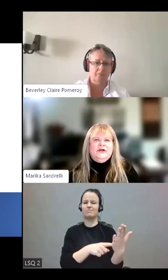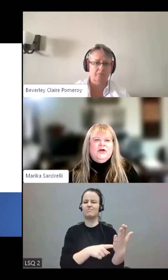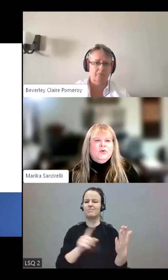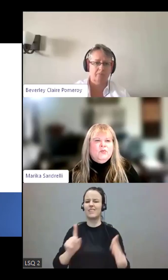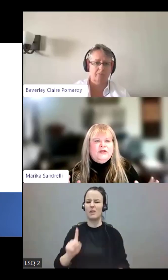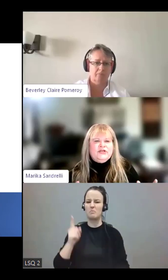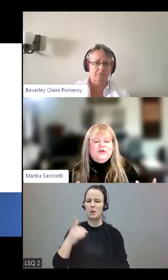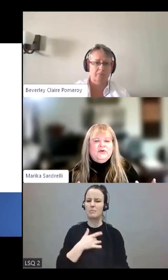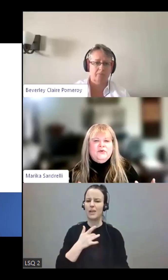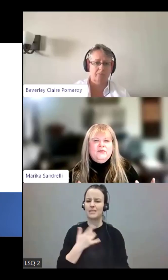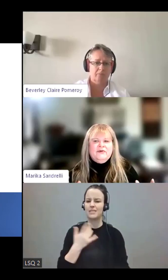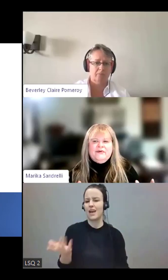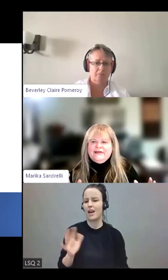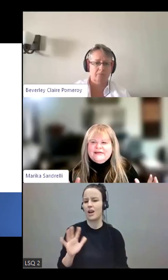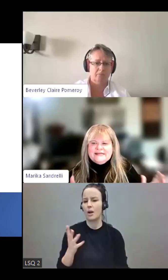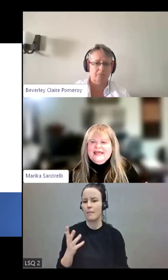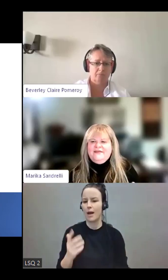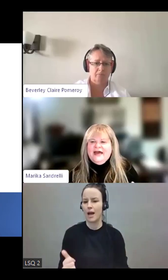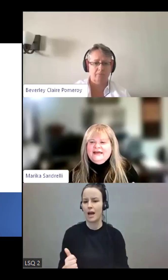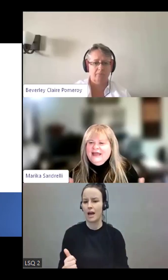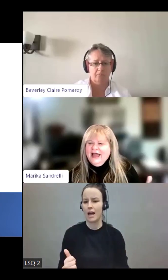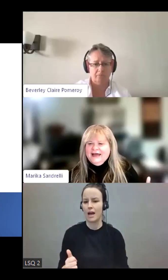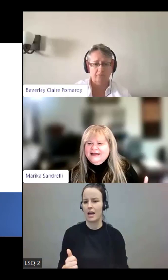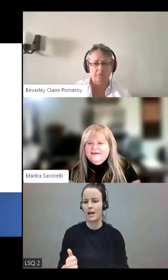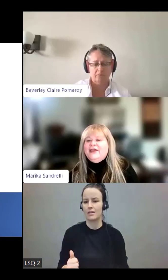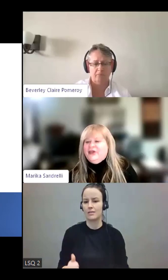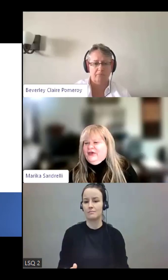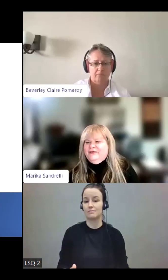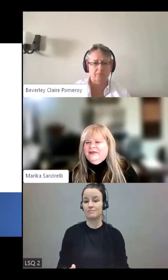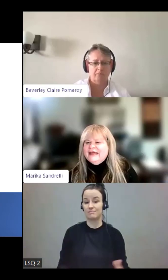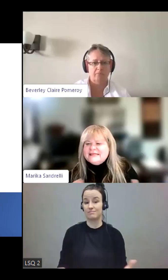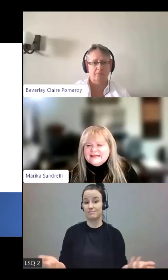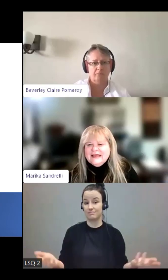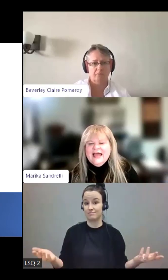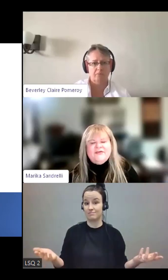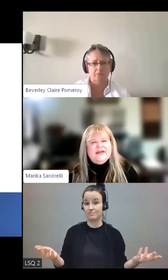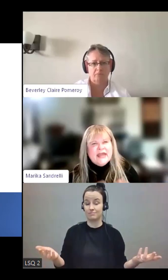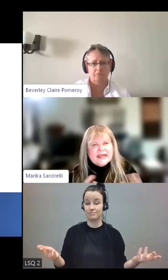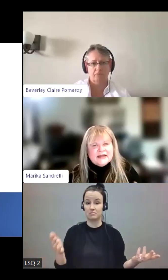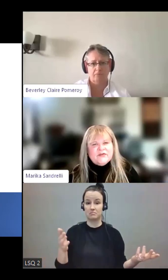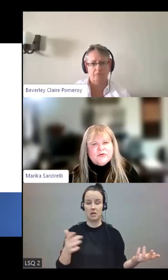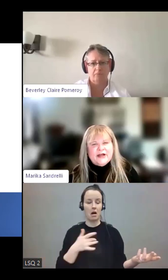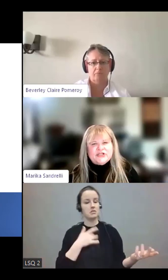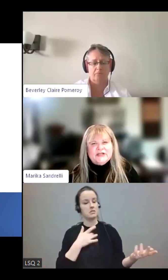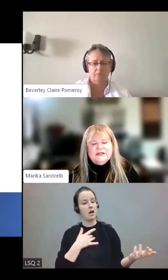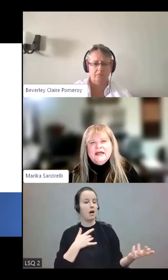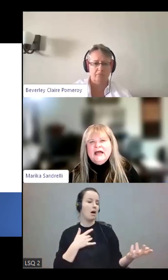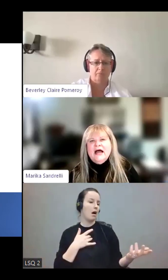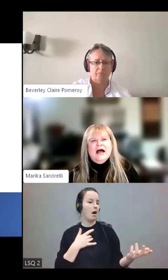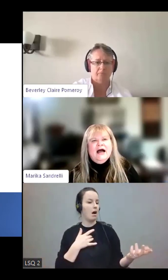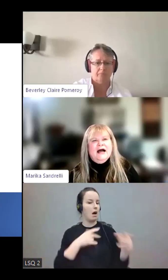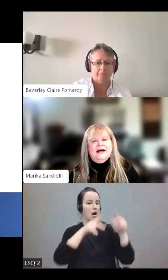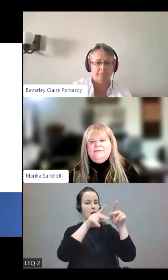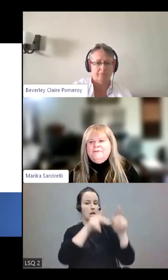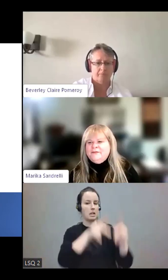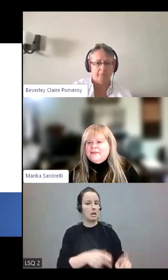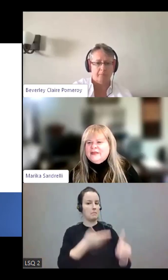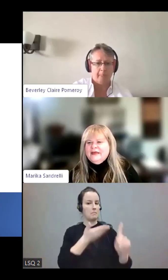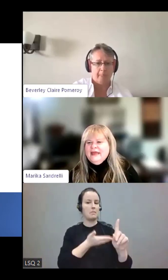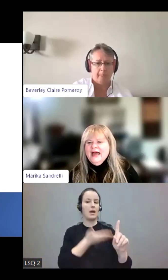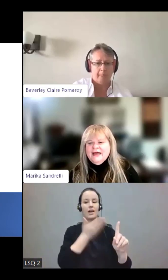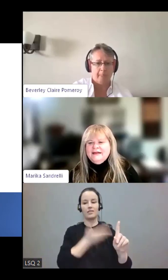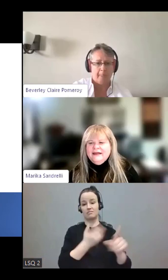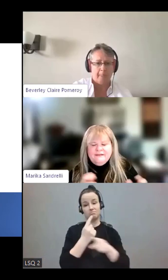Est-ce qu'on dirait, ah oui, bon, instantanément, oui, on a une impression négative. Oui,